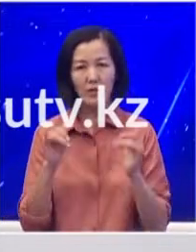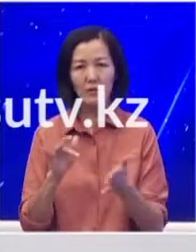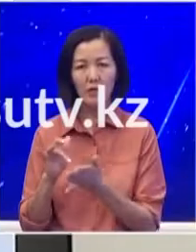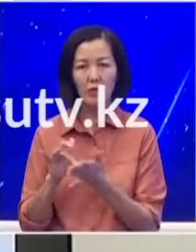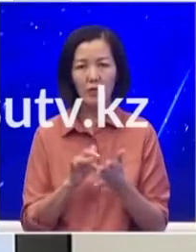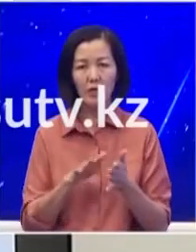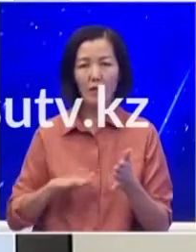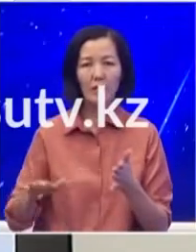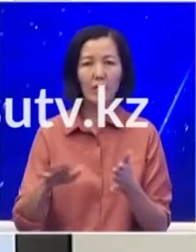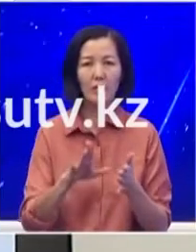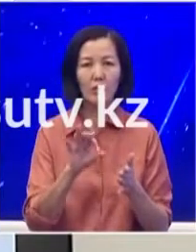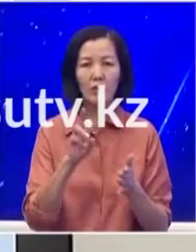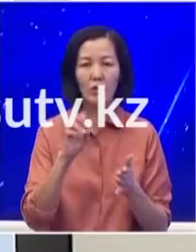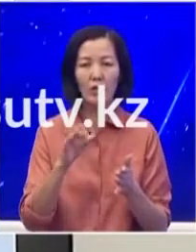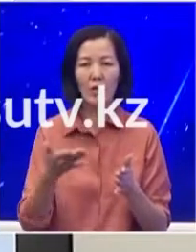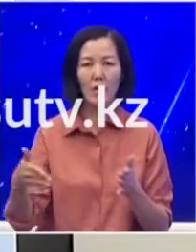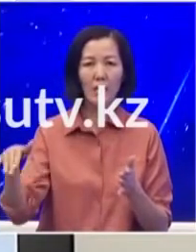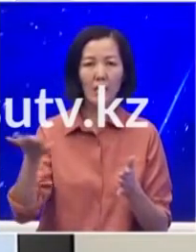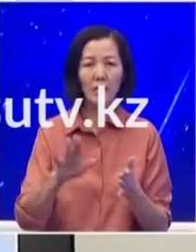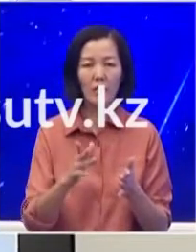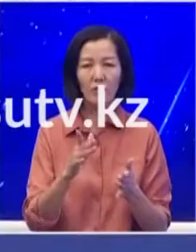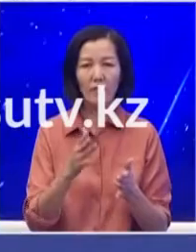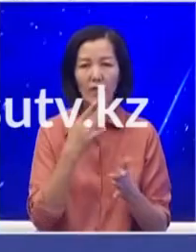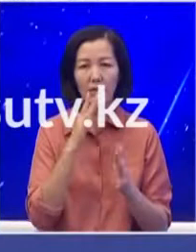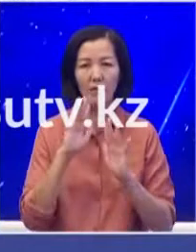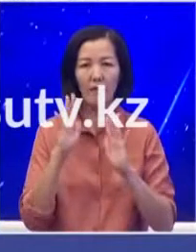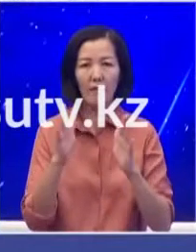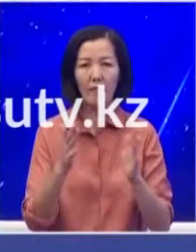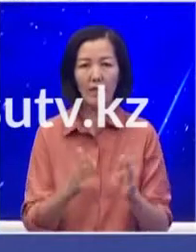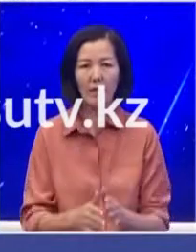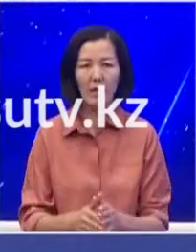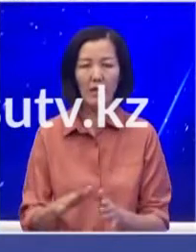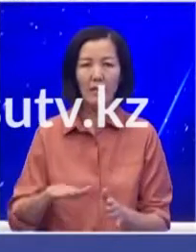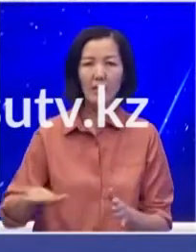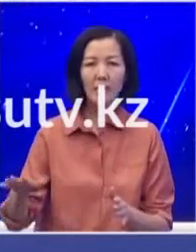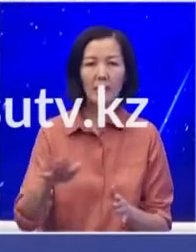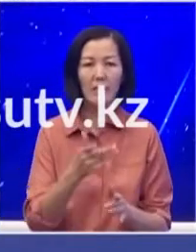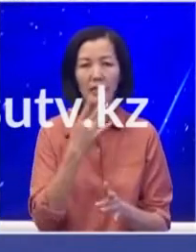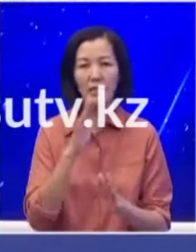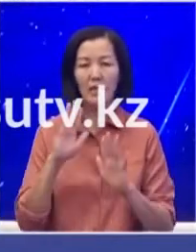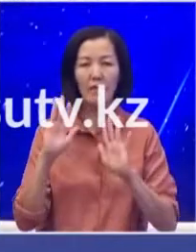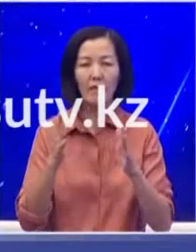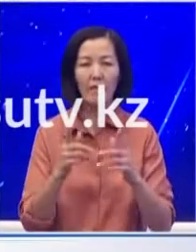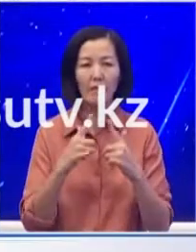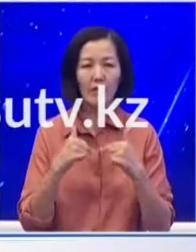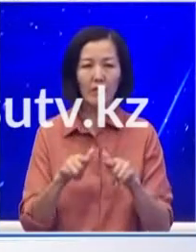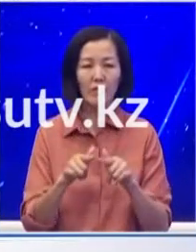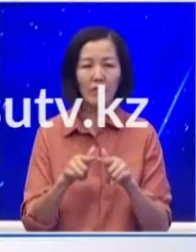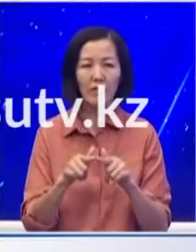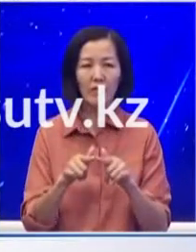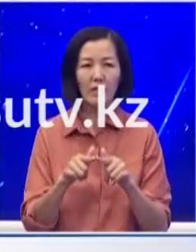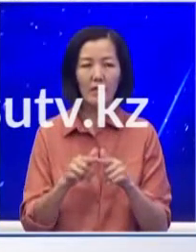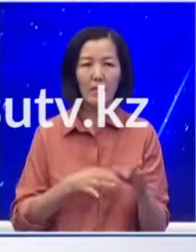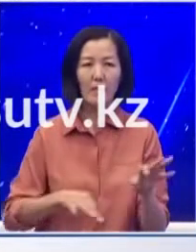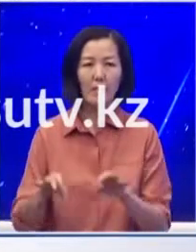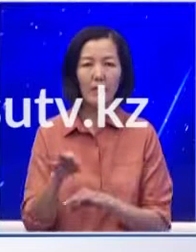на территории Жунгар-Алатауского национального парка. На территории Жунгар-Алатауского национального парка сформирован пул